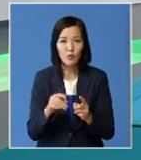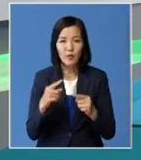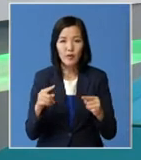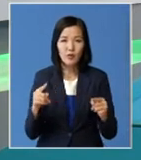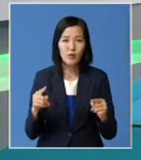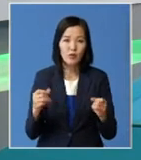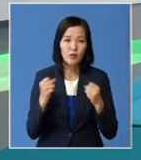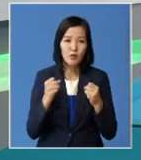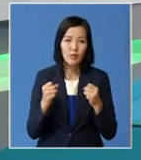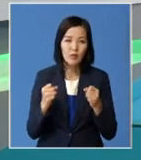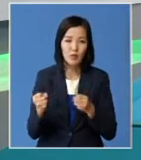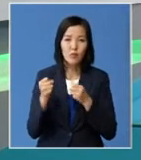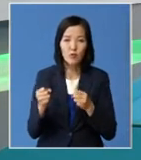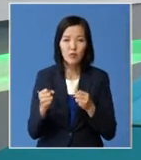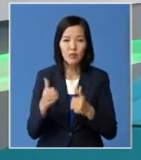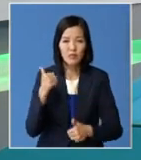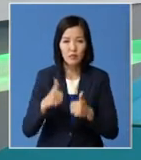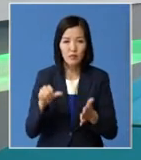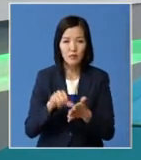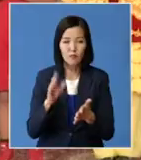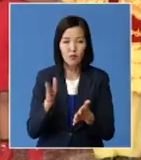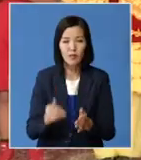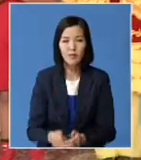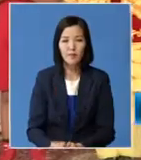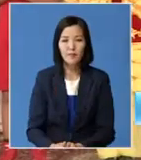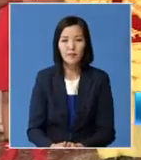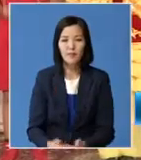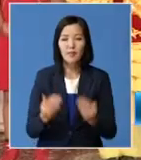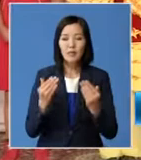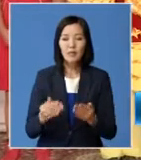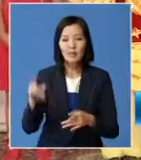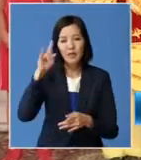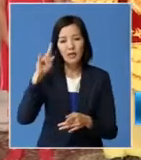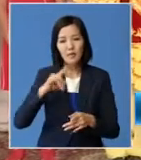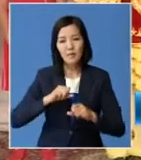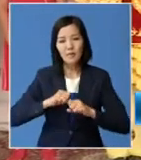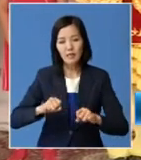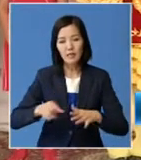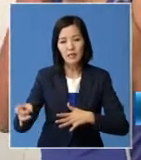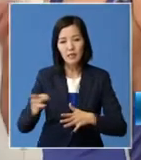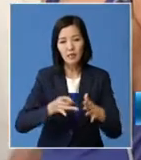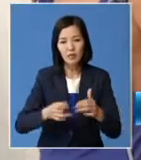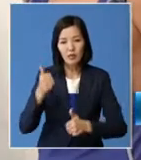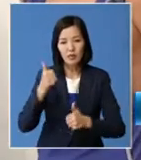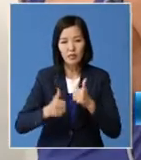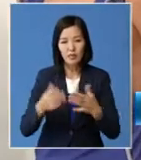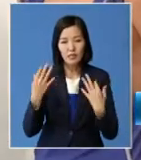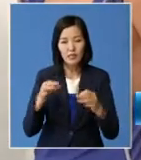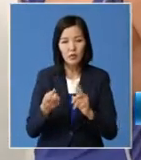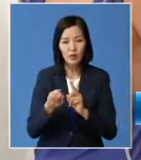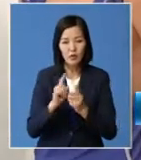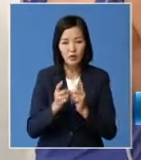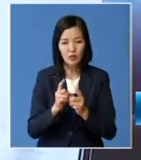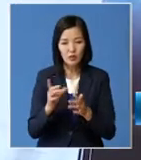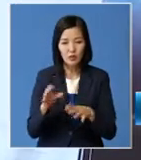қолғап шеберлері бокста бағы мен бабын сынайды. Биылғы қазақ батырлар республикалық турнирінің алғашқы жарысы еркін күрес шеберлері арасында